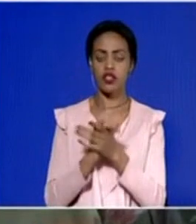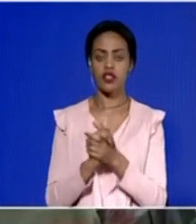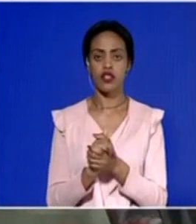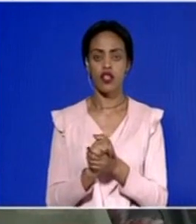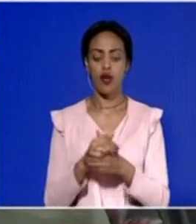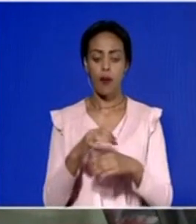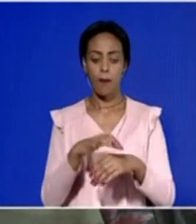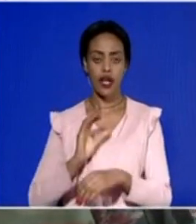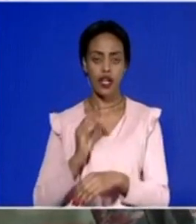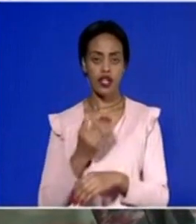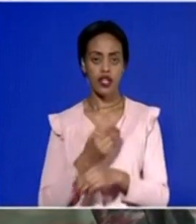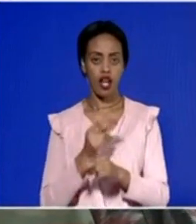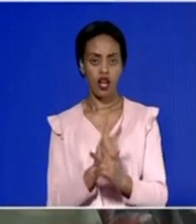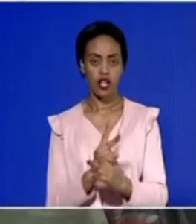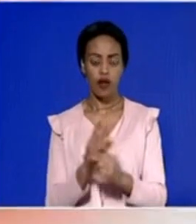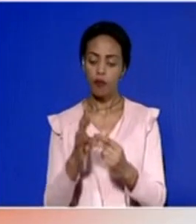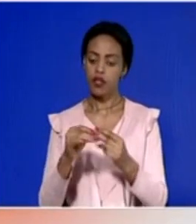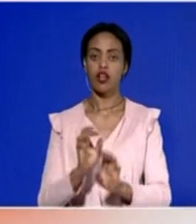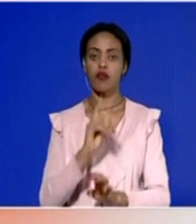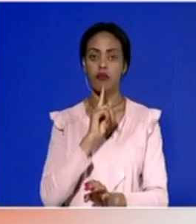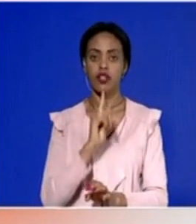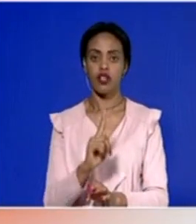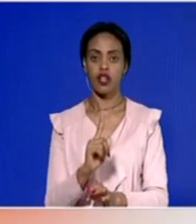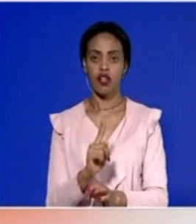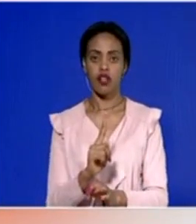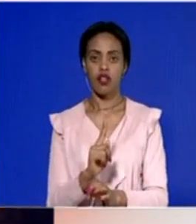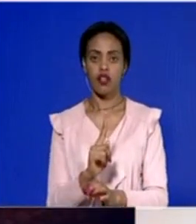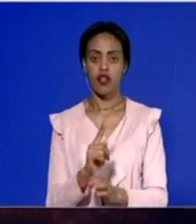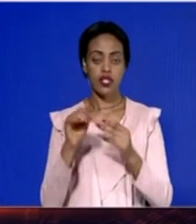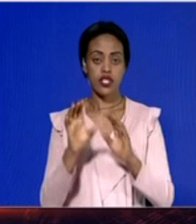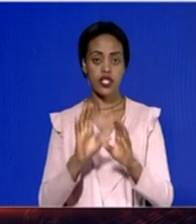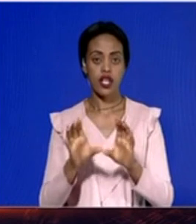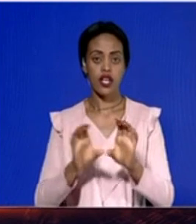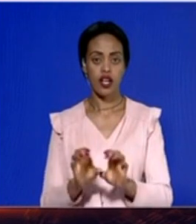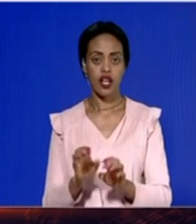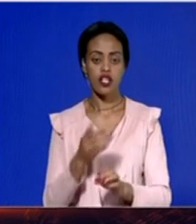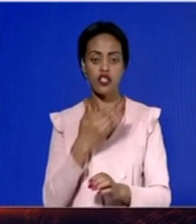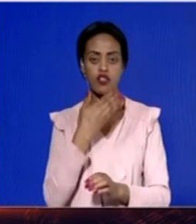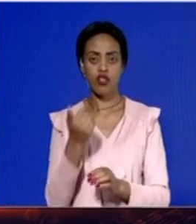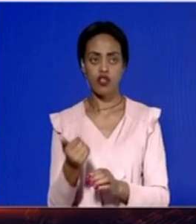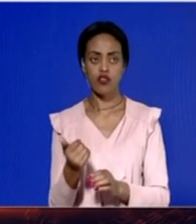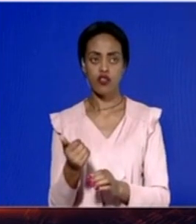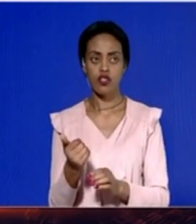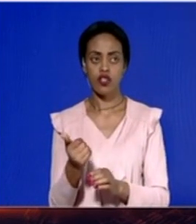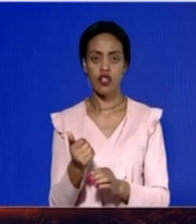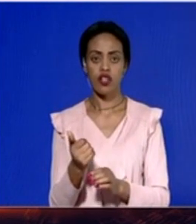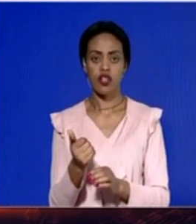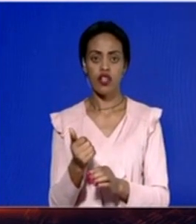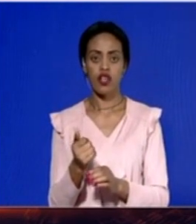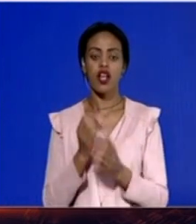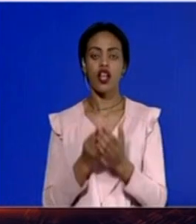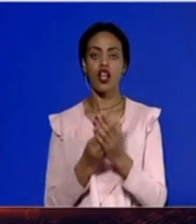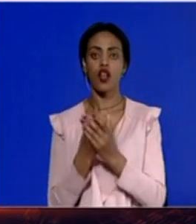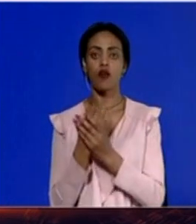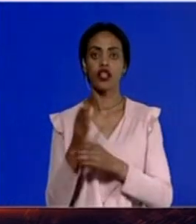مريتنا حلنا مرطنا كنا كايديو مرطنا كايدنا مريتنا لحشة من قست مريتنا لمعتنا كنا